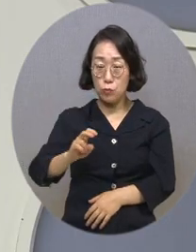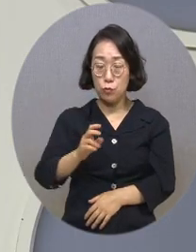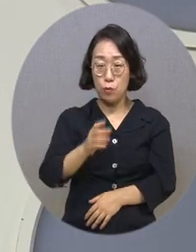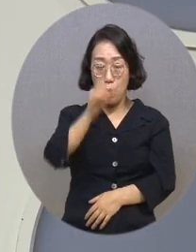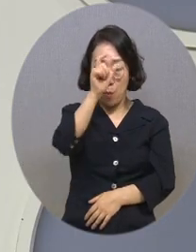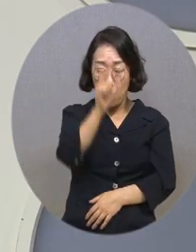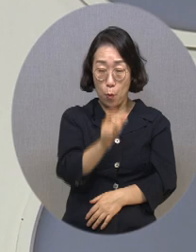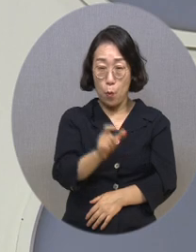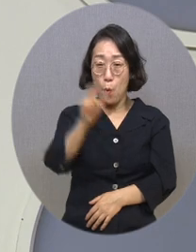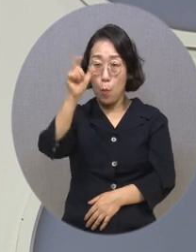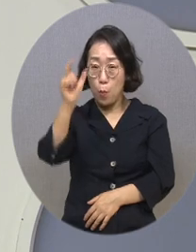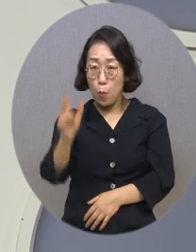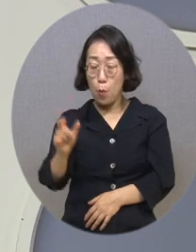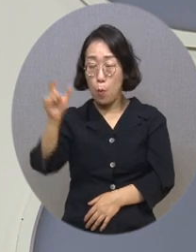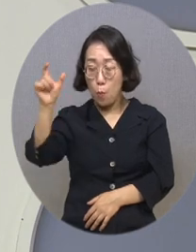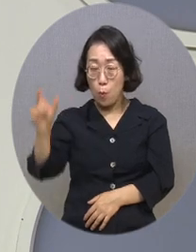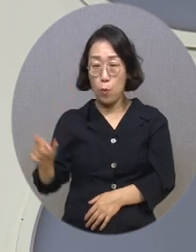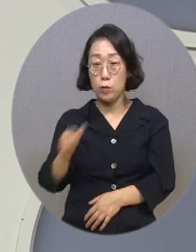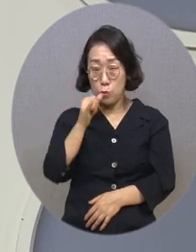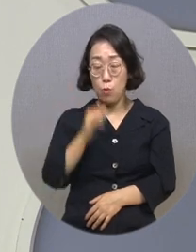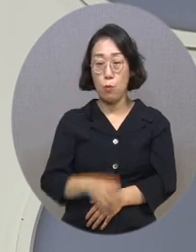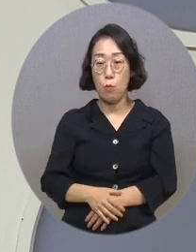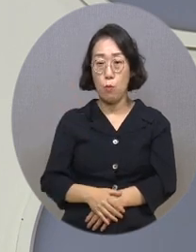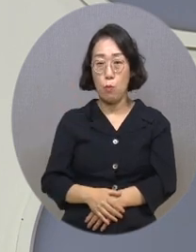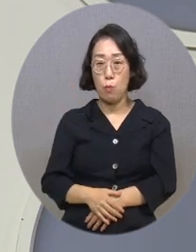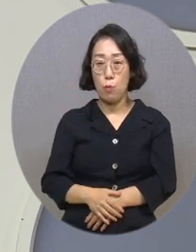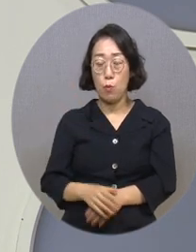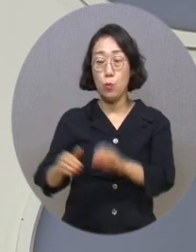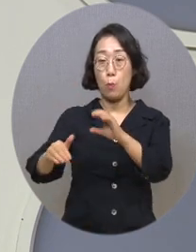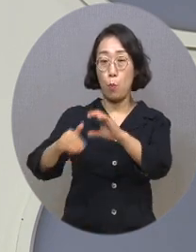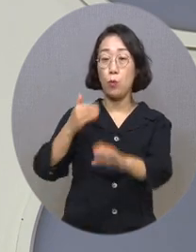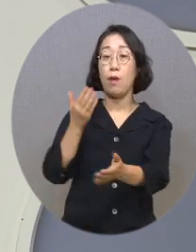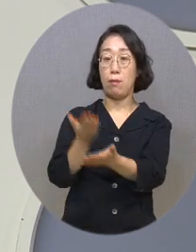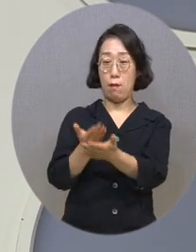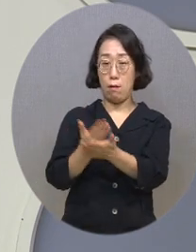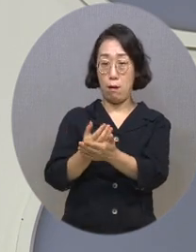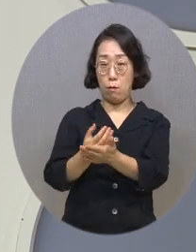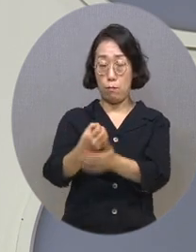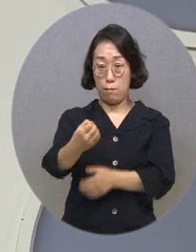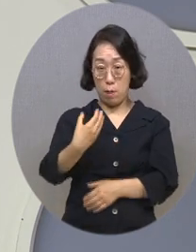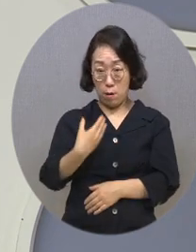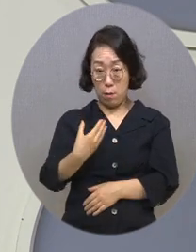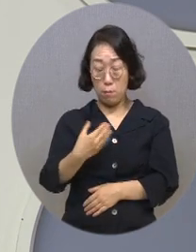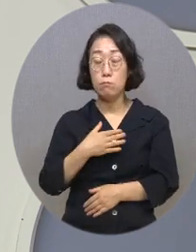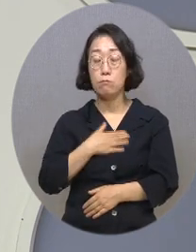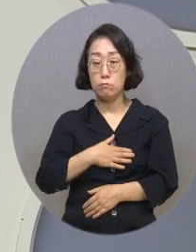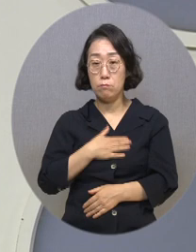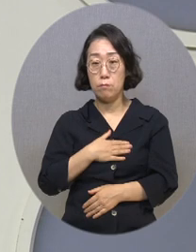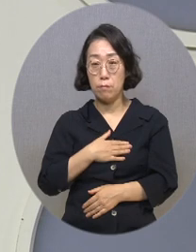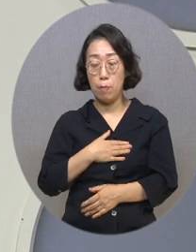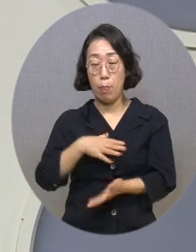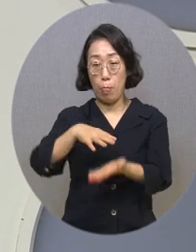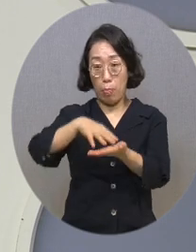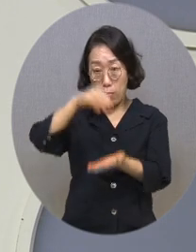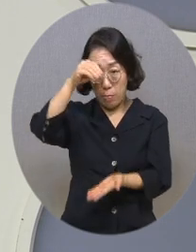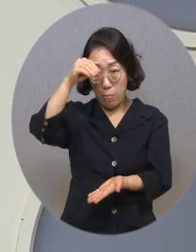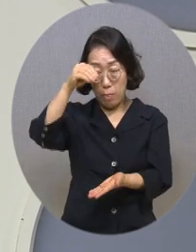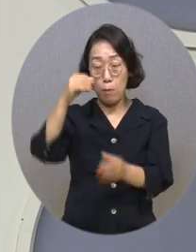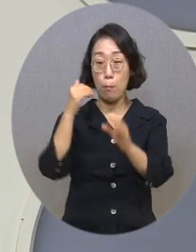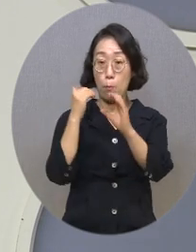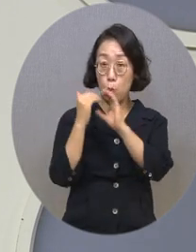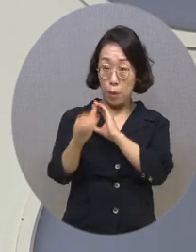놨어요. 그러니까 뭐 자료를 좀 보내달라고 그러더라고. 그래서 그걸 다 스캔 받고 복사해갖고